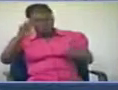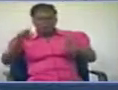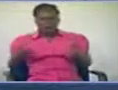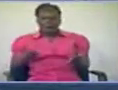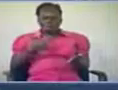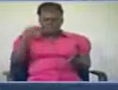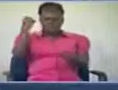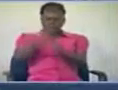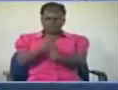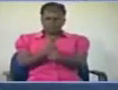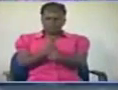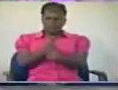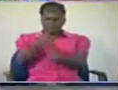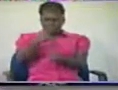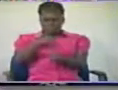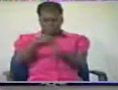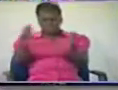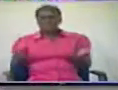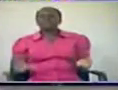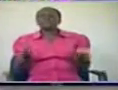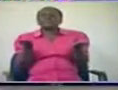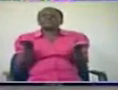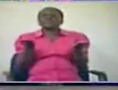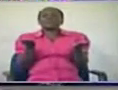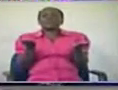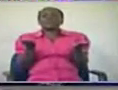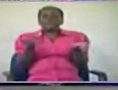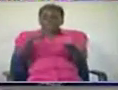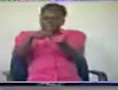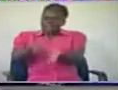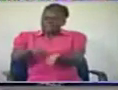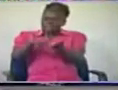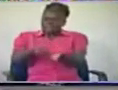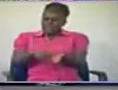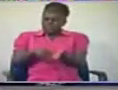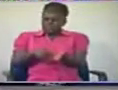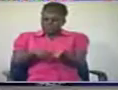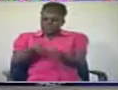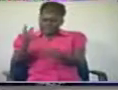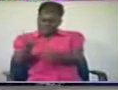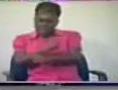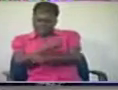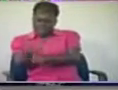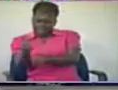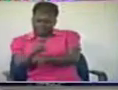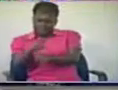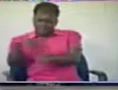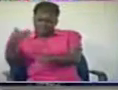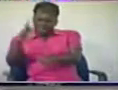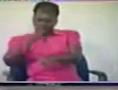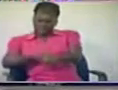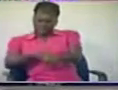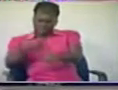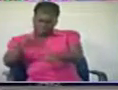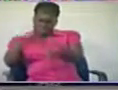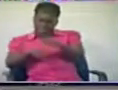natenda na niweze kuimprove. Kwa hivyo tunasisitiza formative assessment. Kwamba kila wakati nikiwa